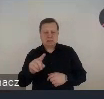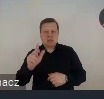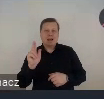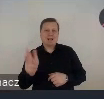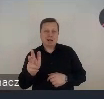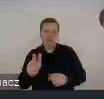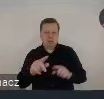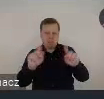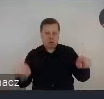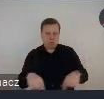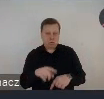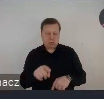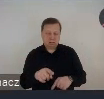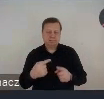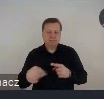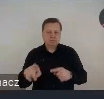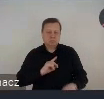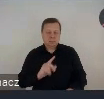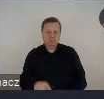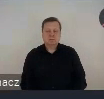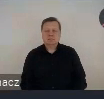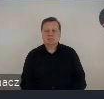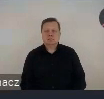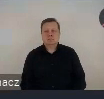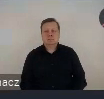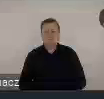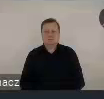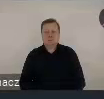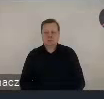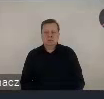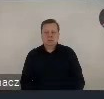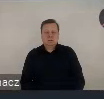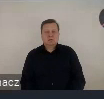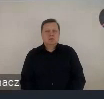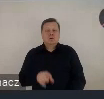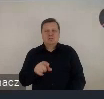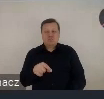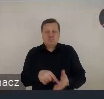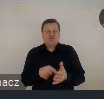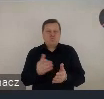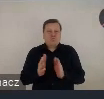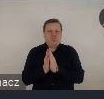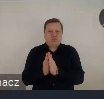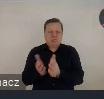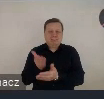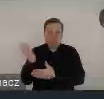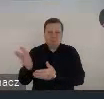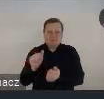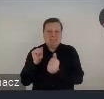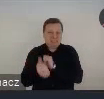czyli formularz, w którym organizacja prosi o właśnie dokonanie tych